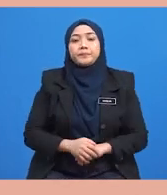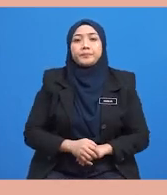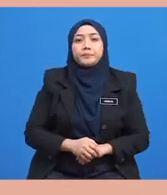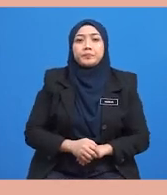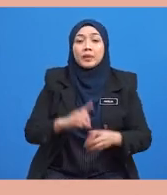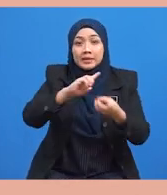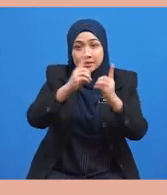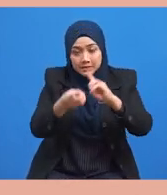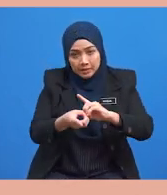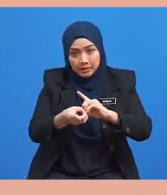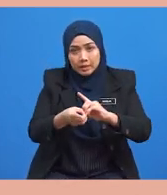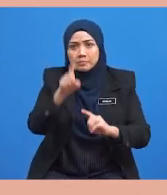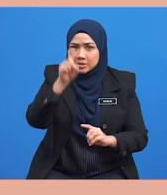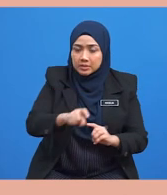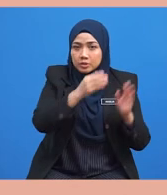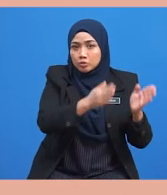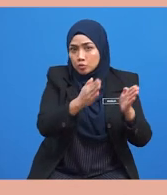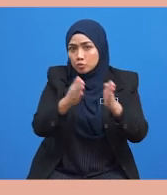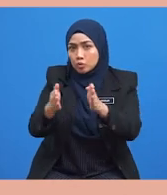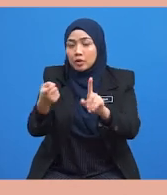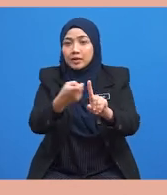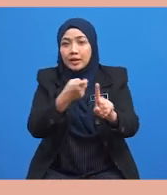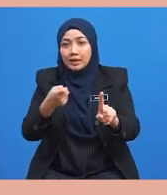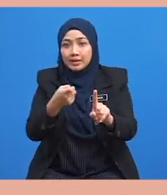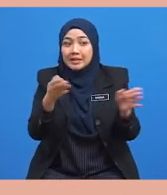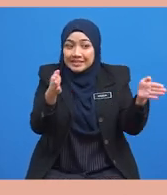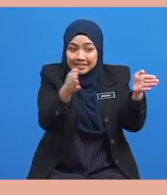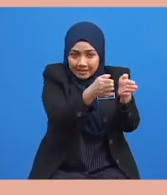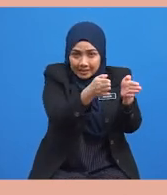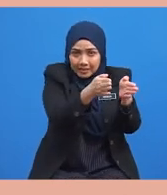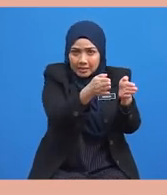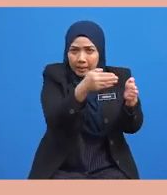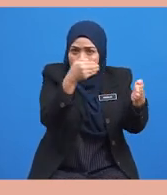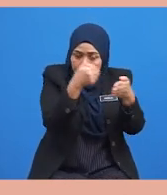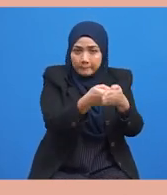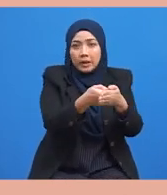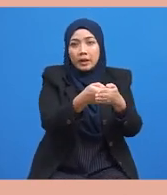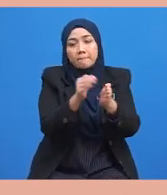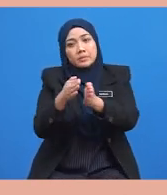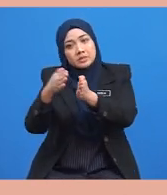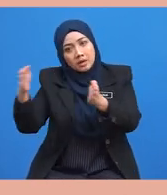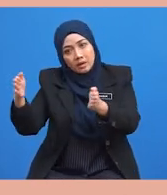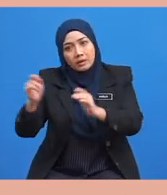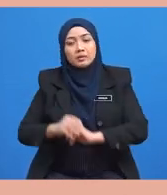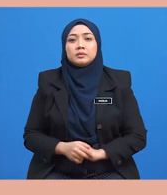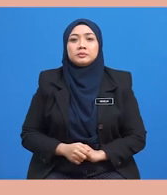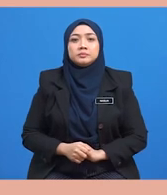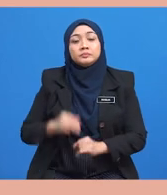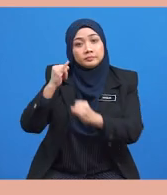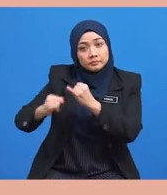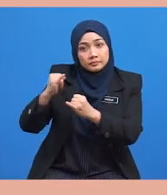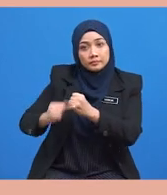diingat, digit hendaklah disusun dari nilai terkecil hingga nilai yang terbesar.